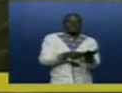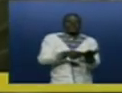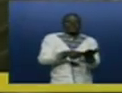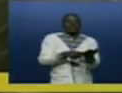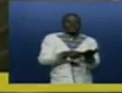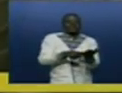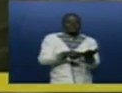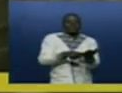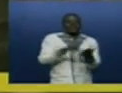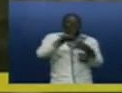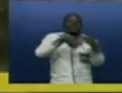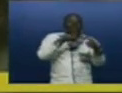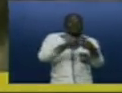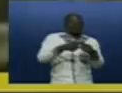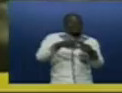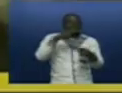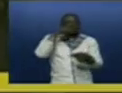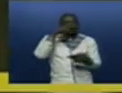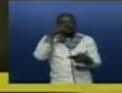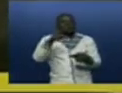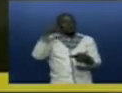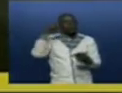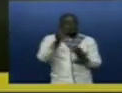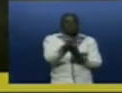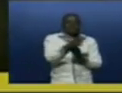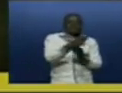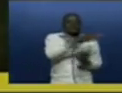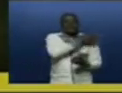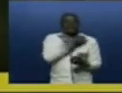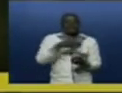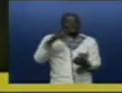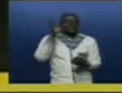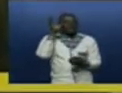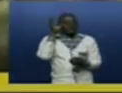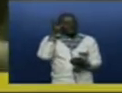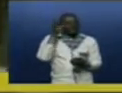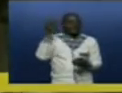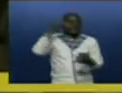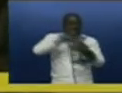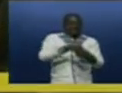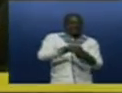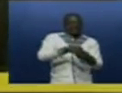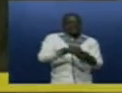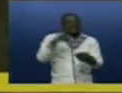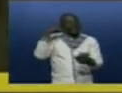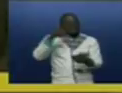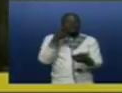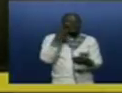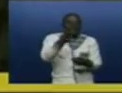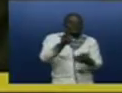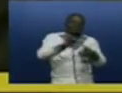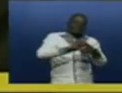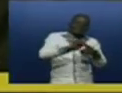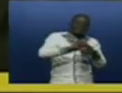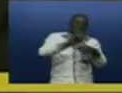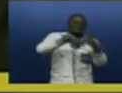Quand les rats sentent l'odeur du poisson et de l'oignon, ils entrent là-dedans et s'imprègnent du traitement. Et quand ils ressortent,